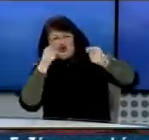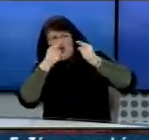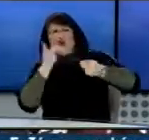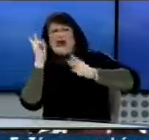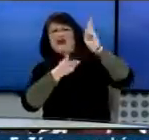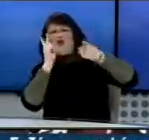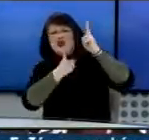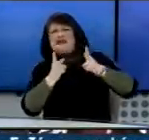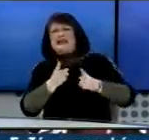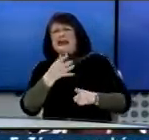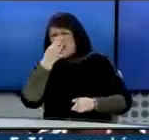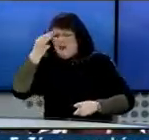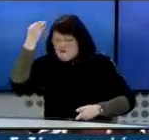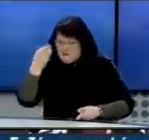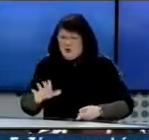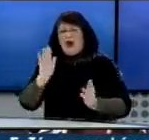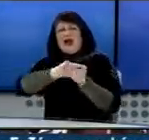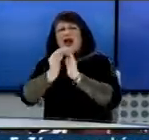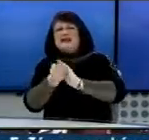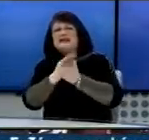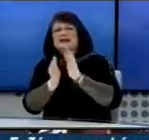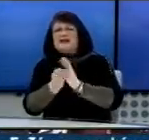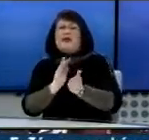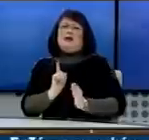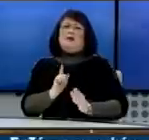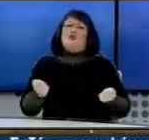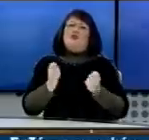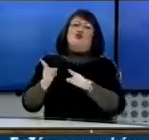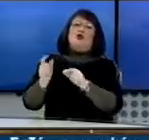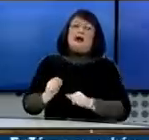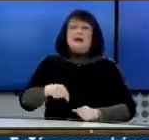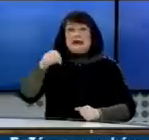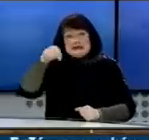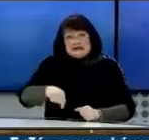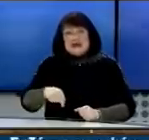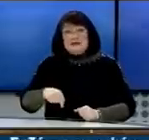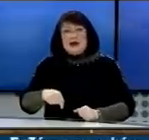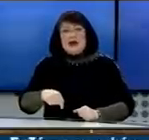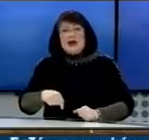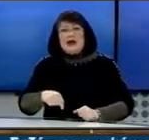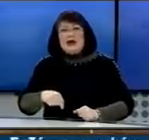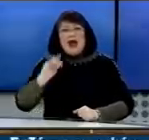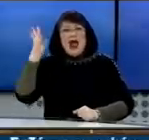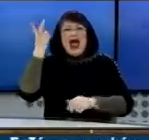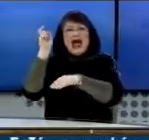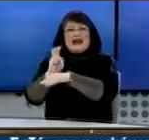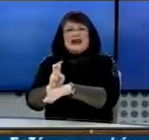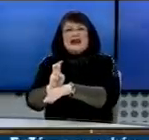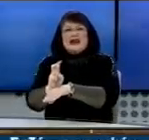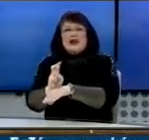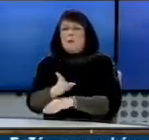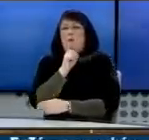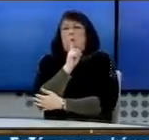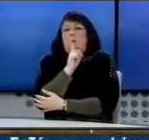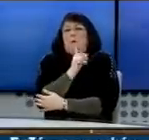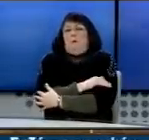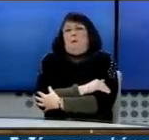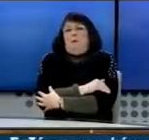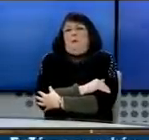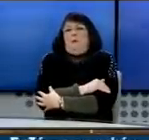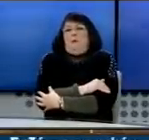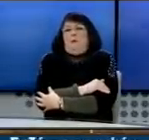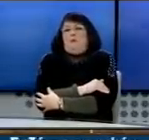πιο άθλια στεγορία η οποία κατασκευάστηκε ποτέ. Και σήμερα που υποθέσεις τους μπήκαν στο αρχείο, κάθεται σιωπηλός.